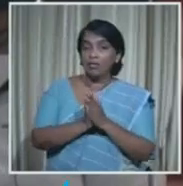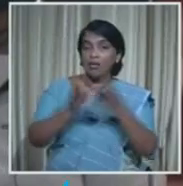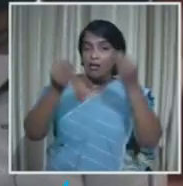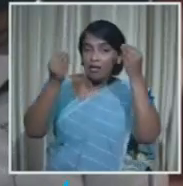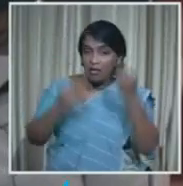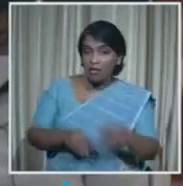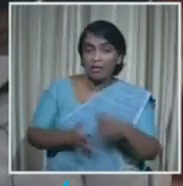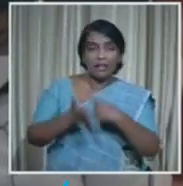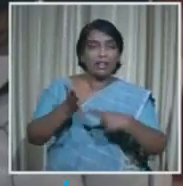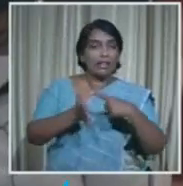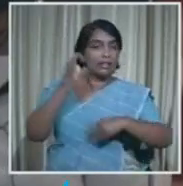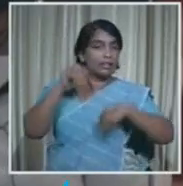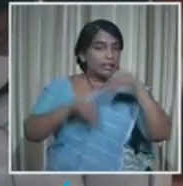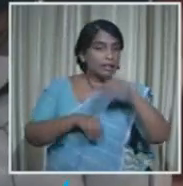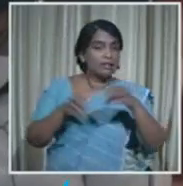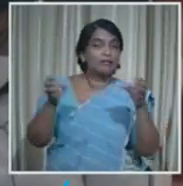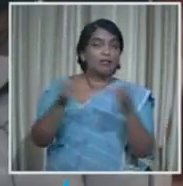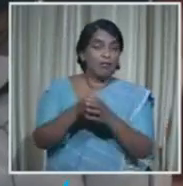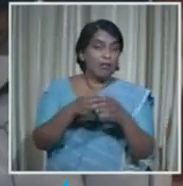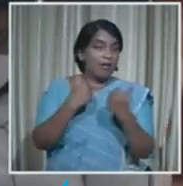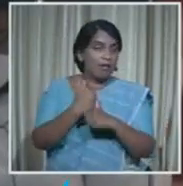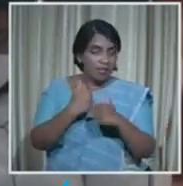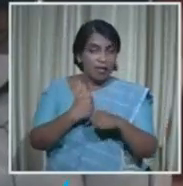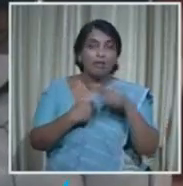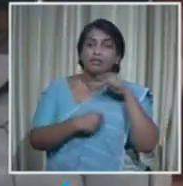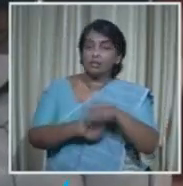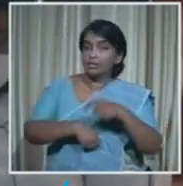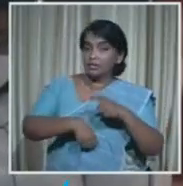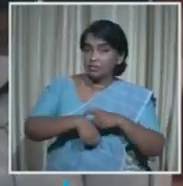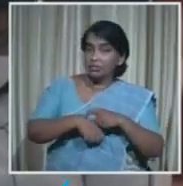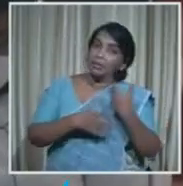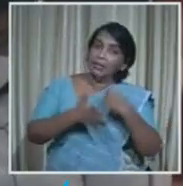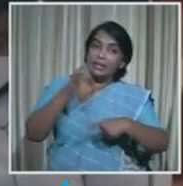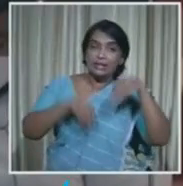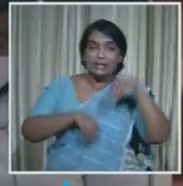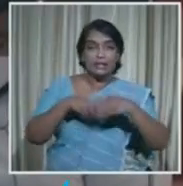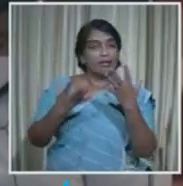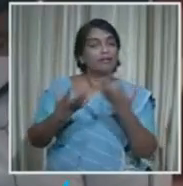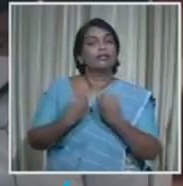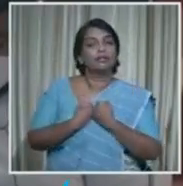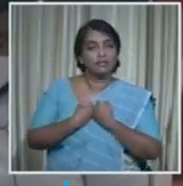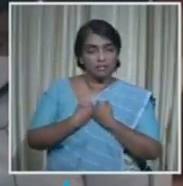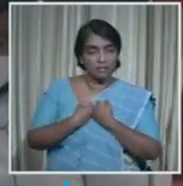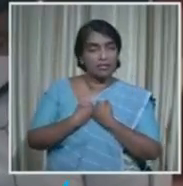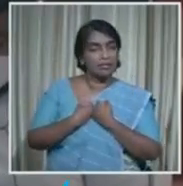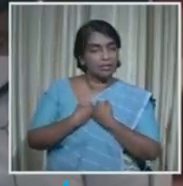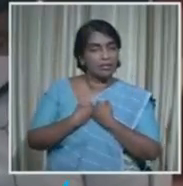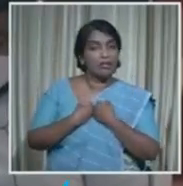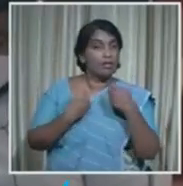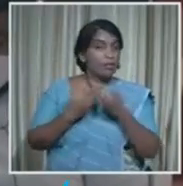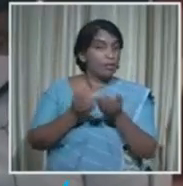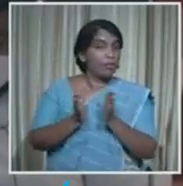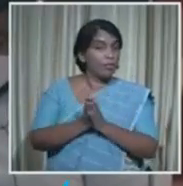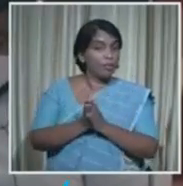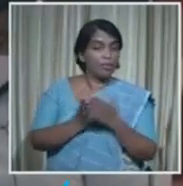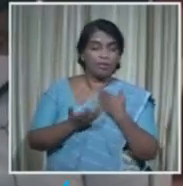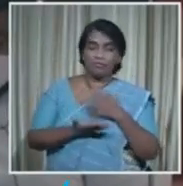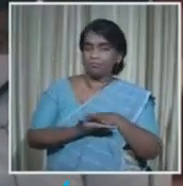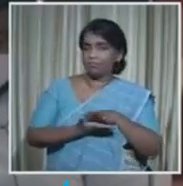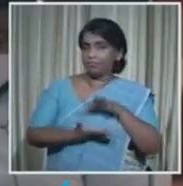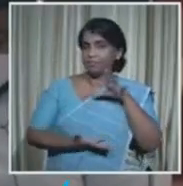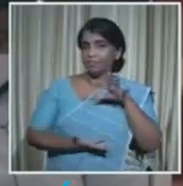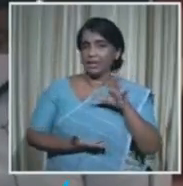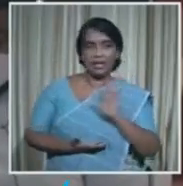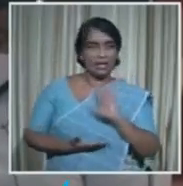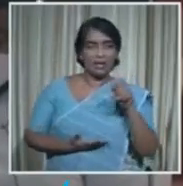vechcha deshapalana kandayam hadanawa me welawae hari chanda tikak karagena tamange goda wada ganne kohomada ne